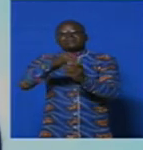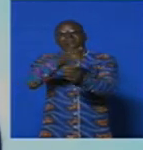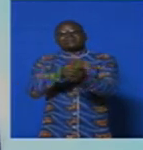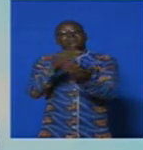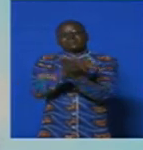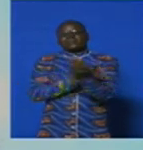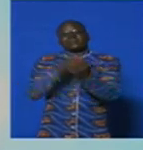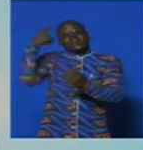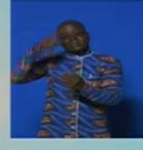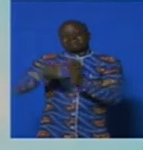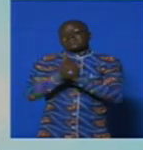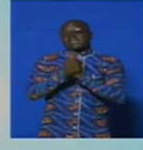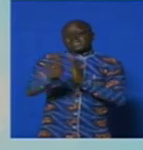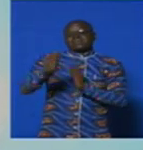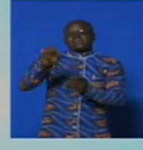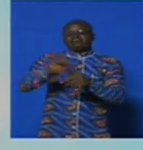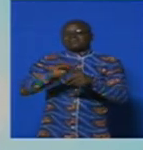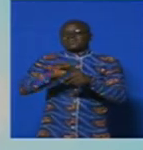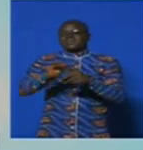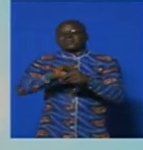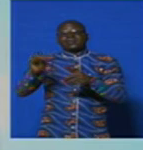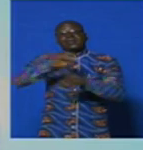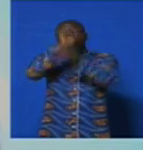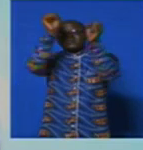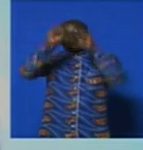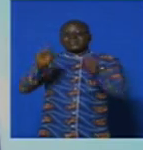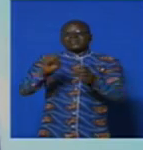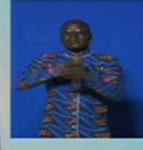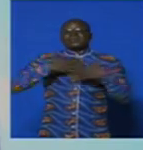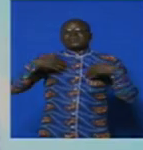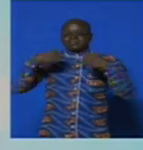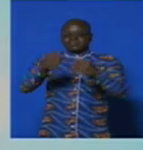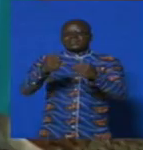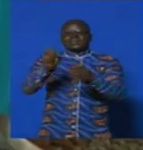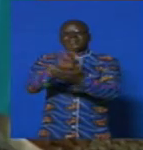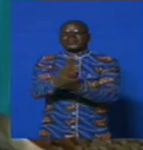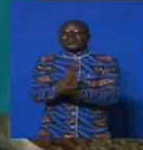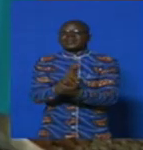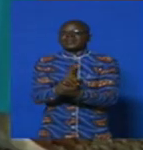et dans le renforcement de son système de santé. Hassan Gourabou, Satune Paré.